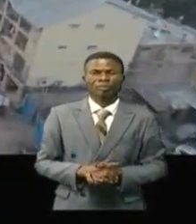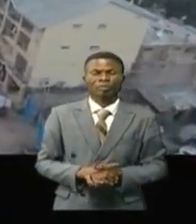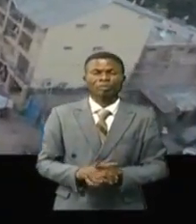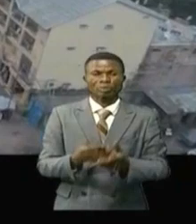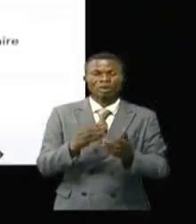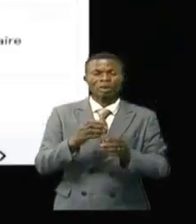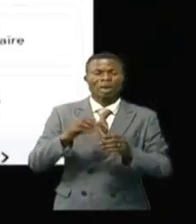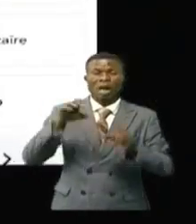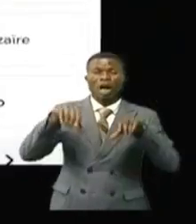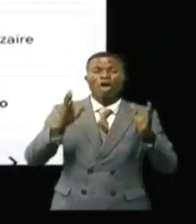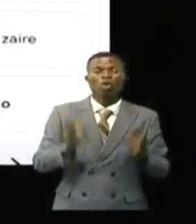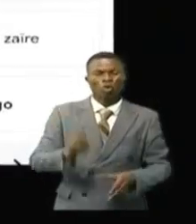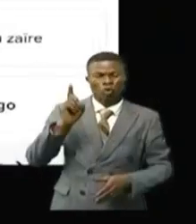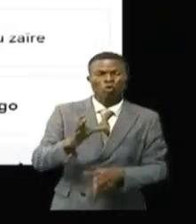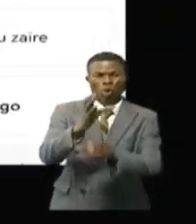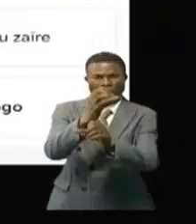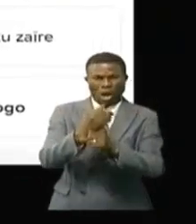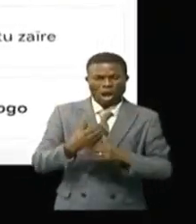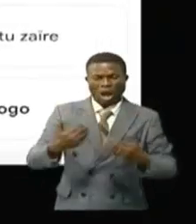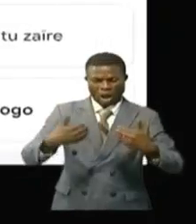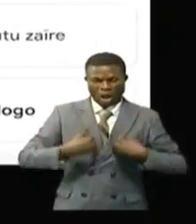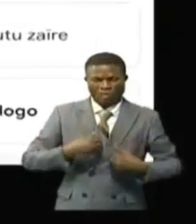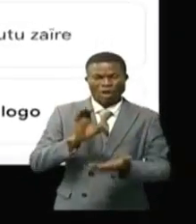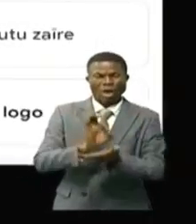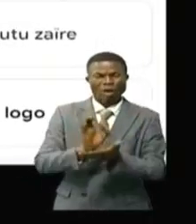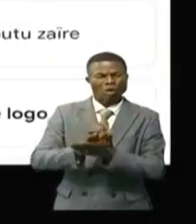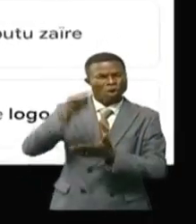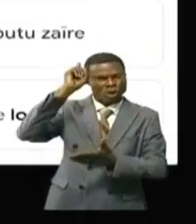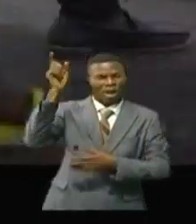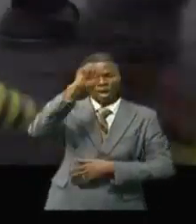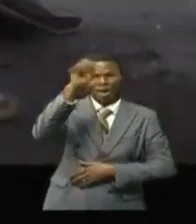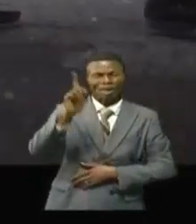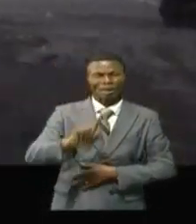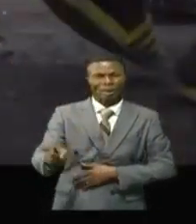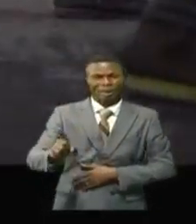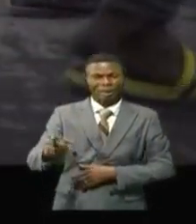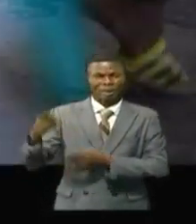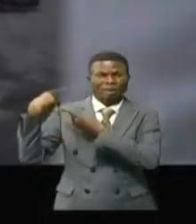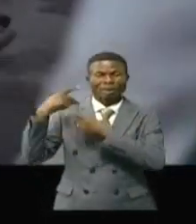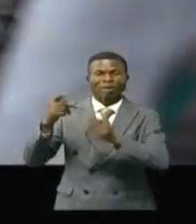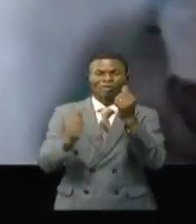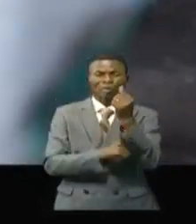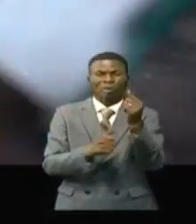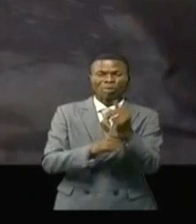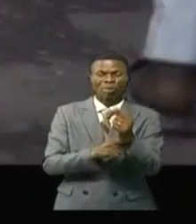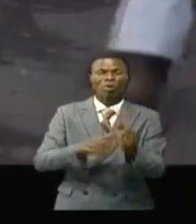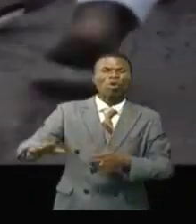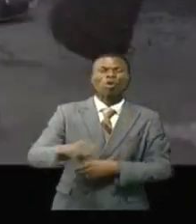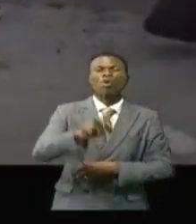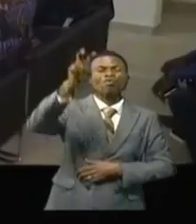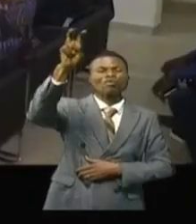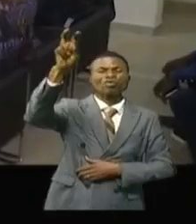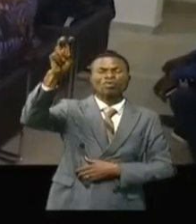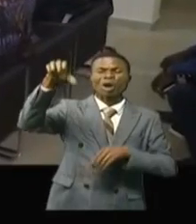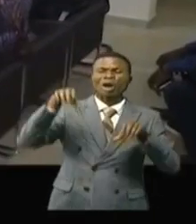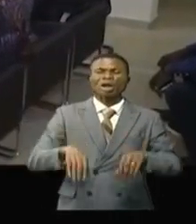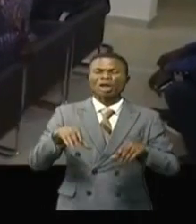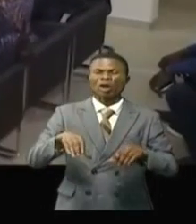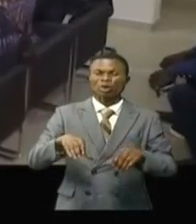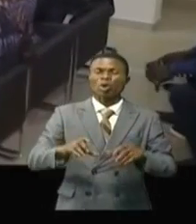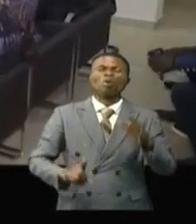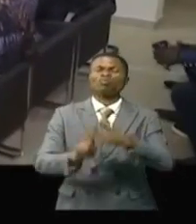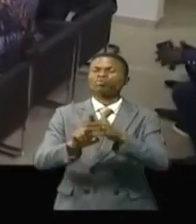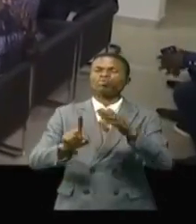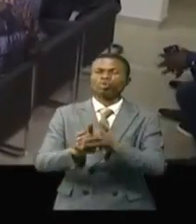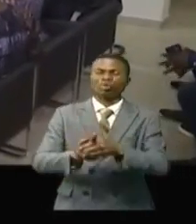carte d'identité était encore Zaïrois. Depuis, des individus circulent sur ces territoires et s'improvisent